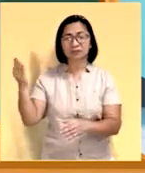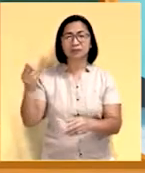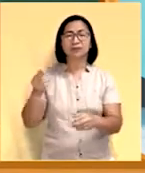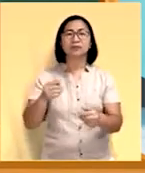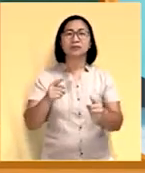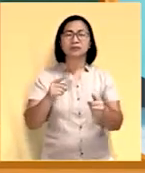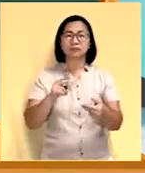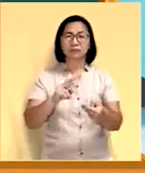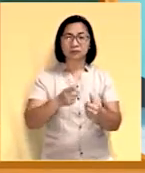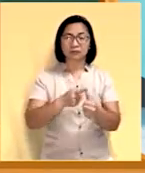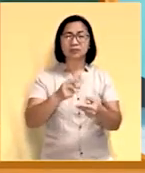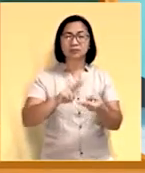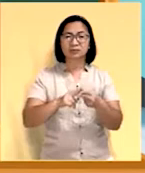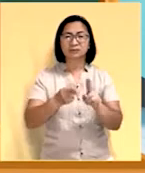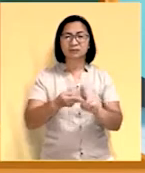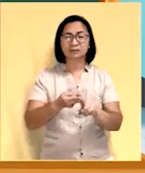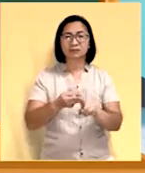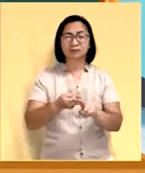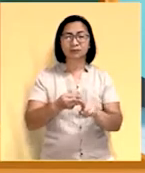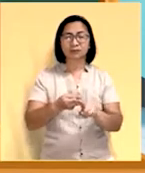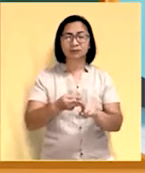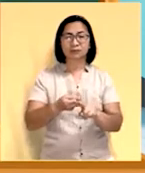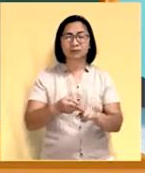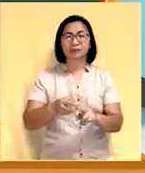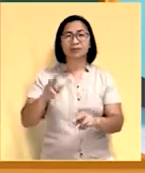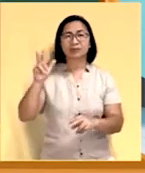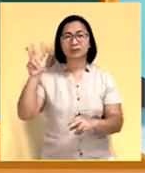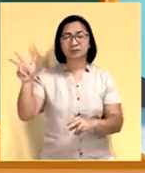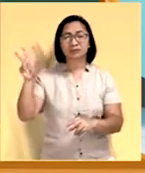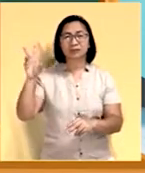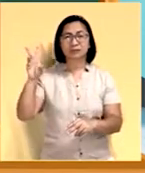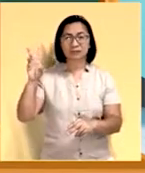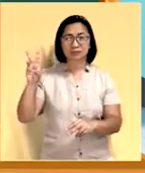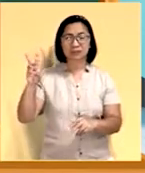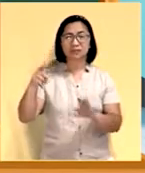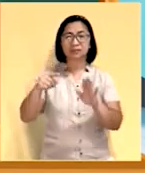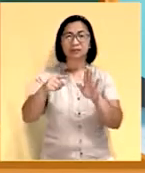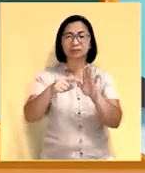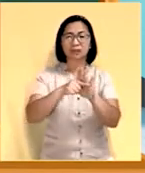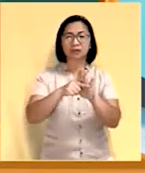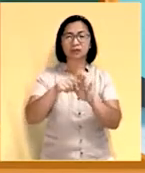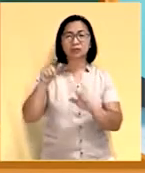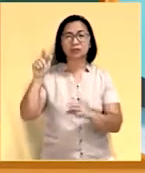Unang bilang, 36 minus